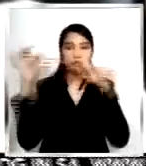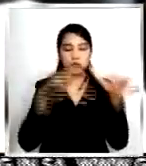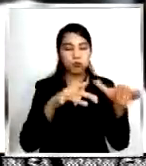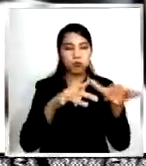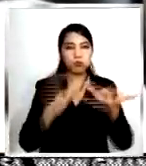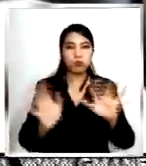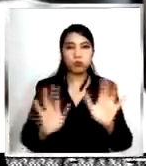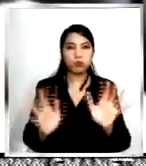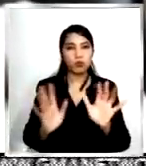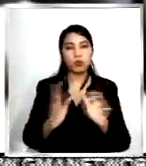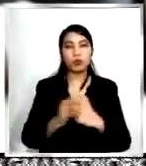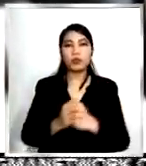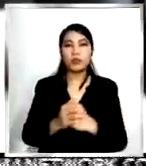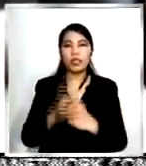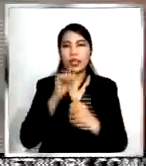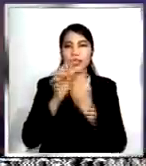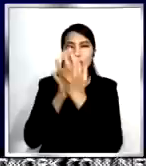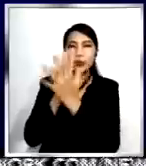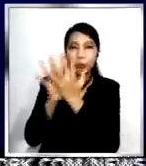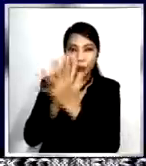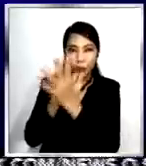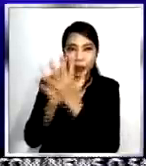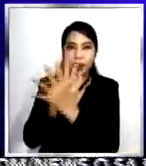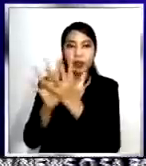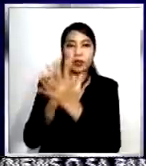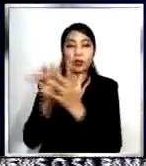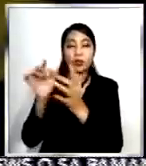pagsisiksikan sa bazaar area.